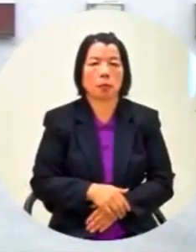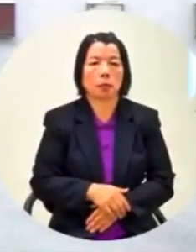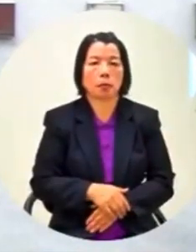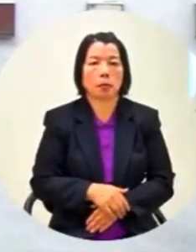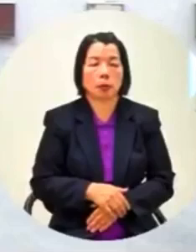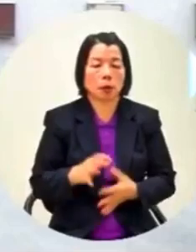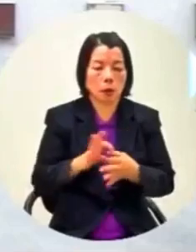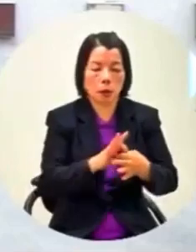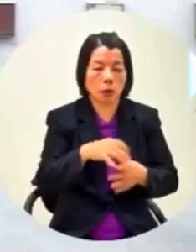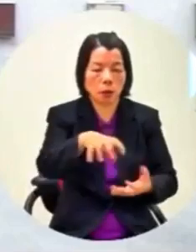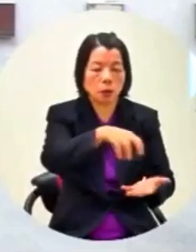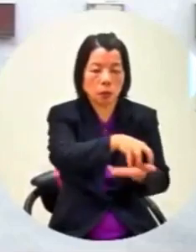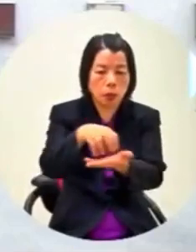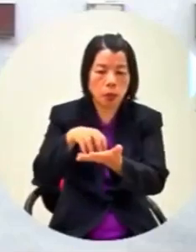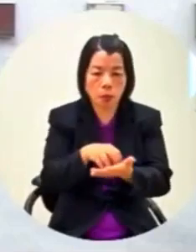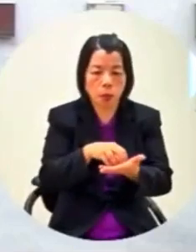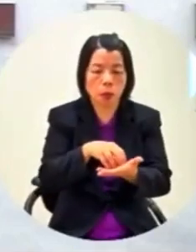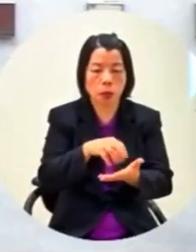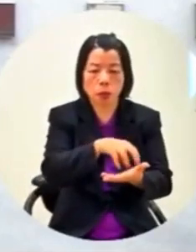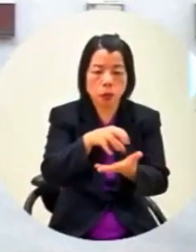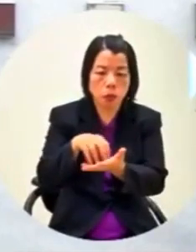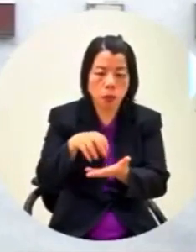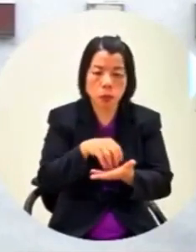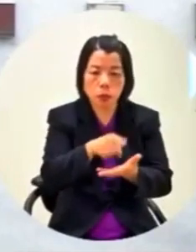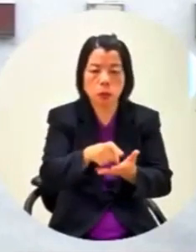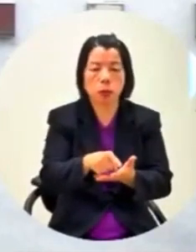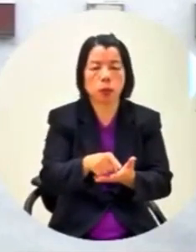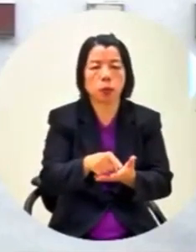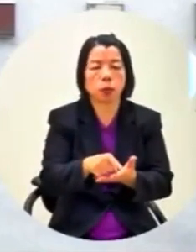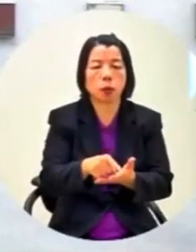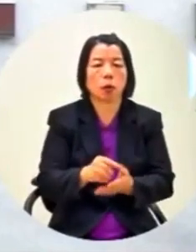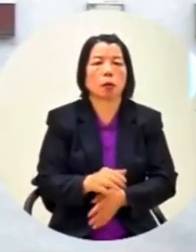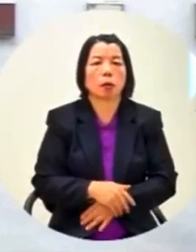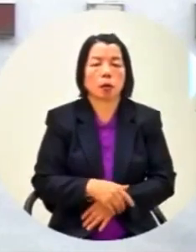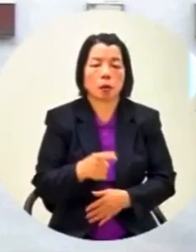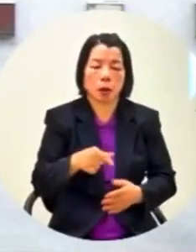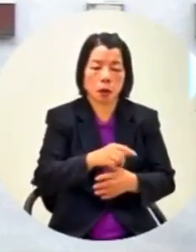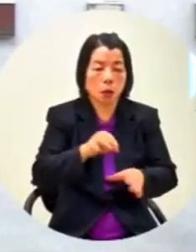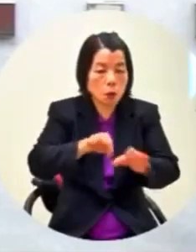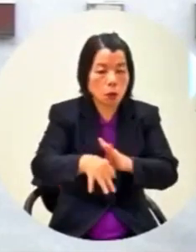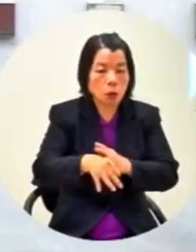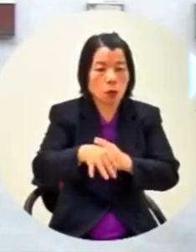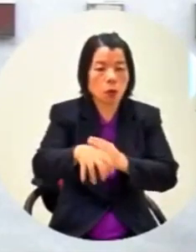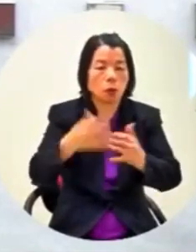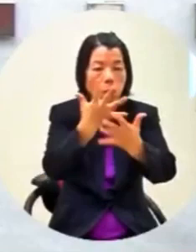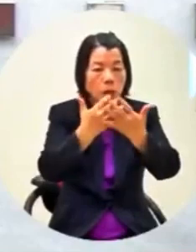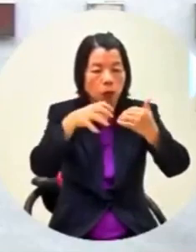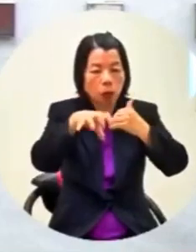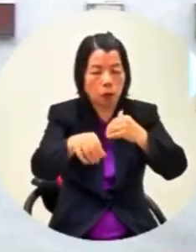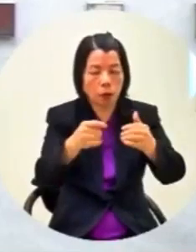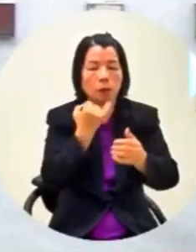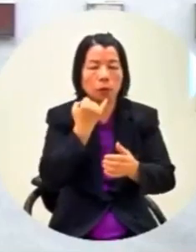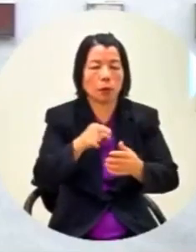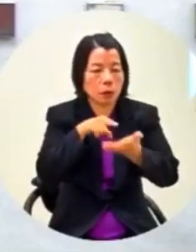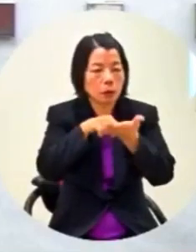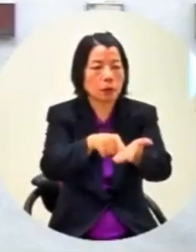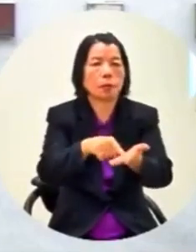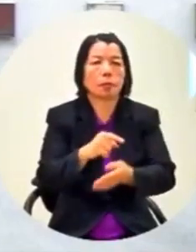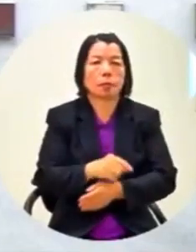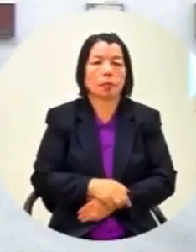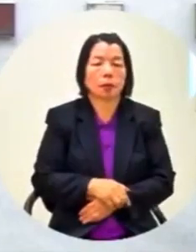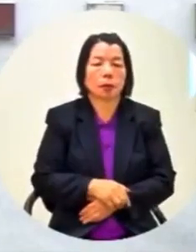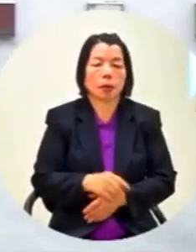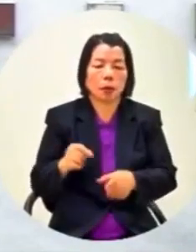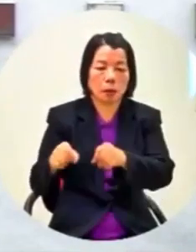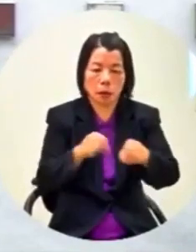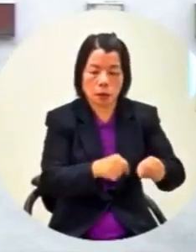因为洽公遭受到感染的风险，我们在税捐处的网站提供线上申请延分期